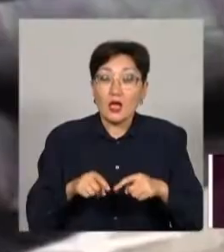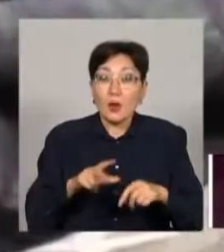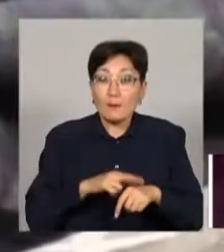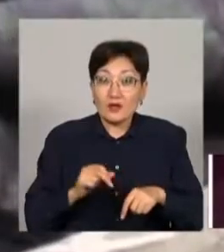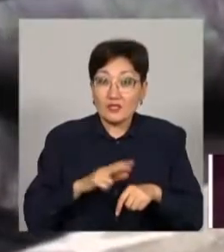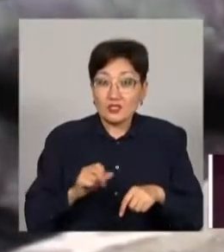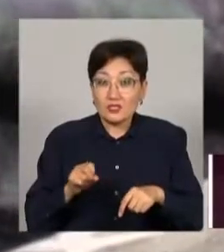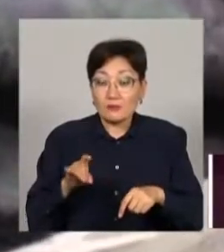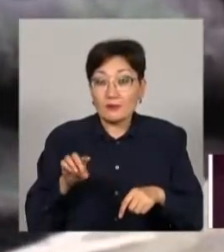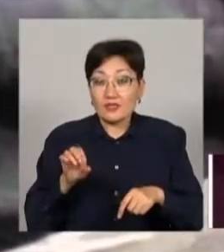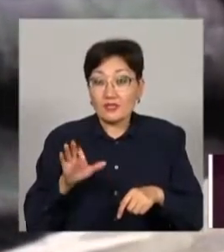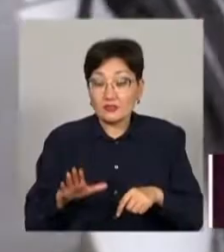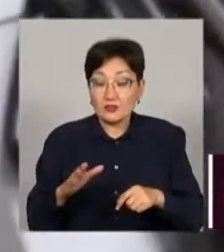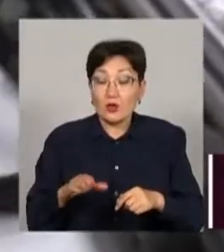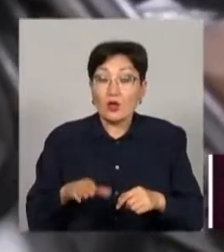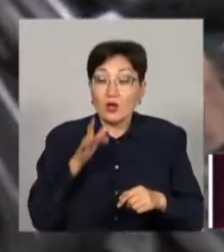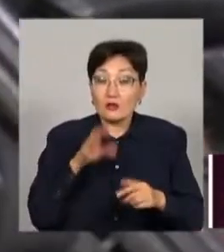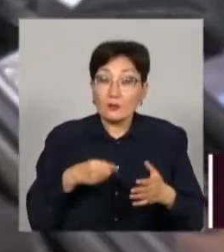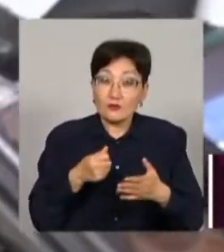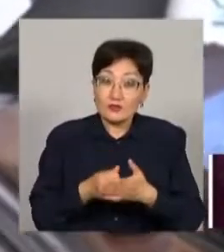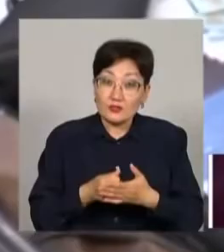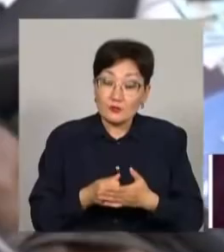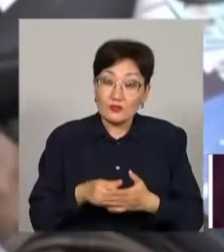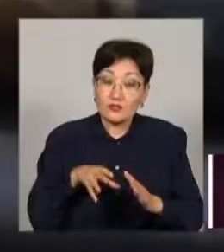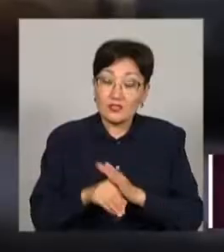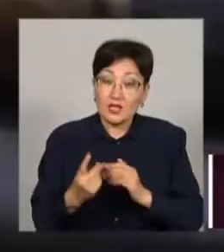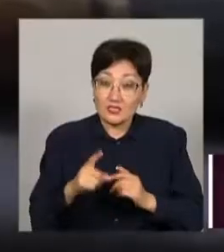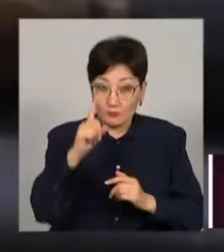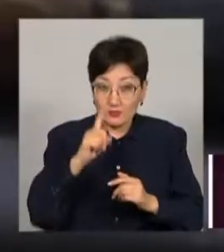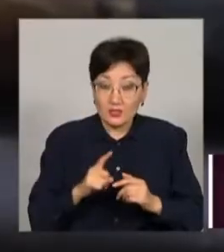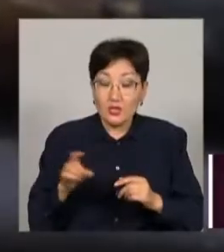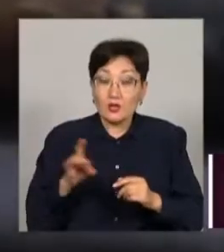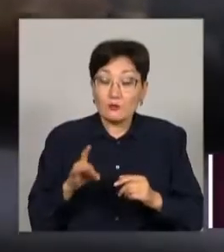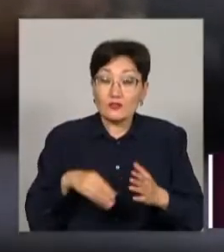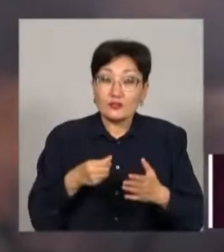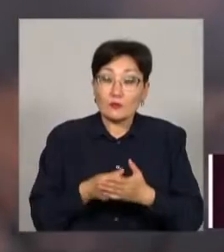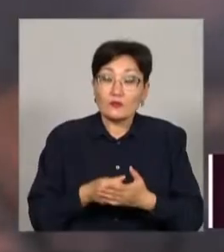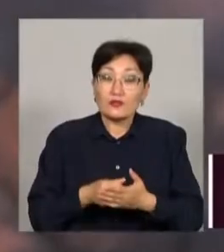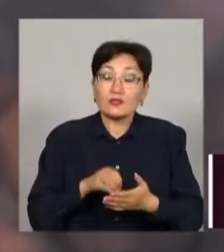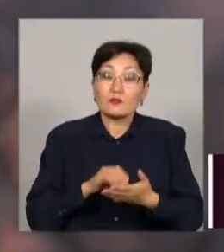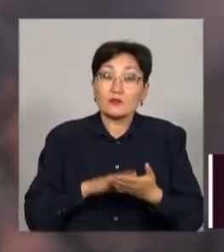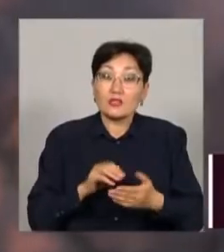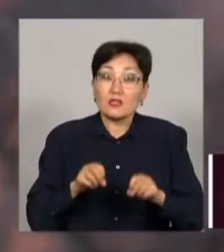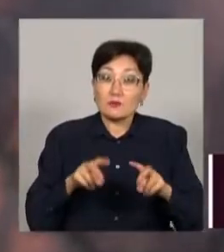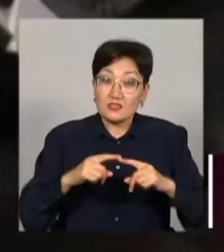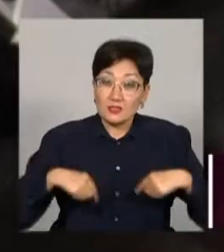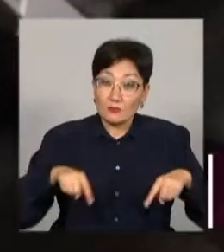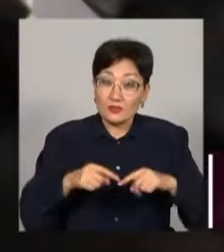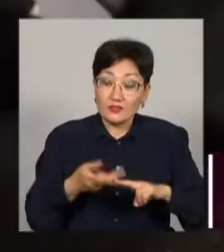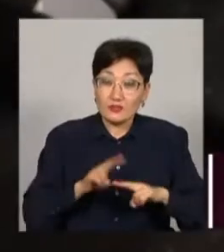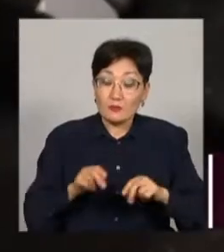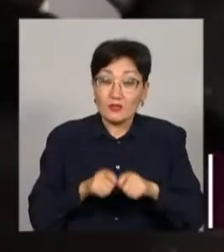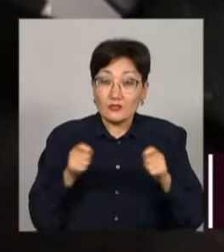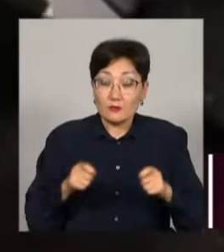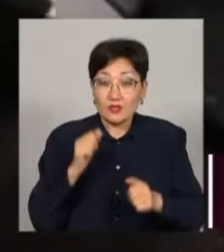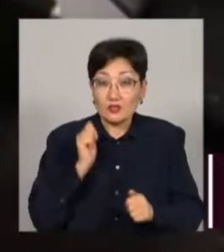Идрисов. При этом срок выплаты вознаграждения составляет 1 месяц. Размер суммы определяют специальные комиссии, которые создаются